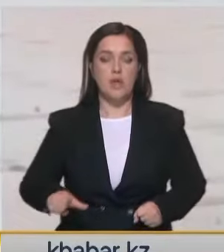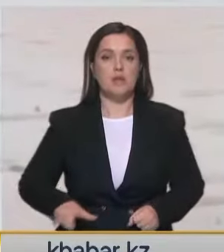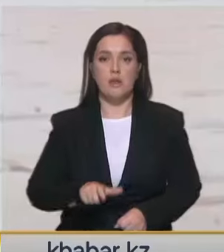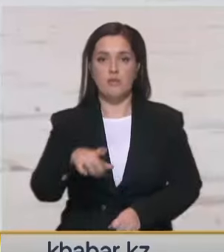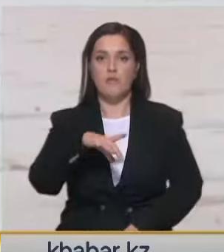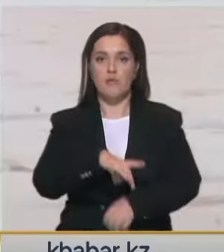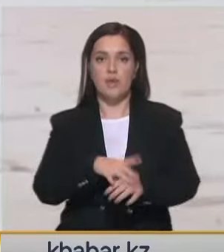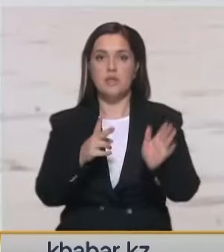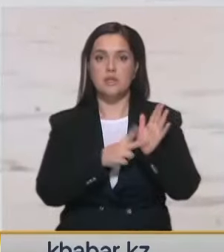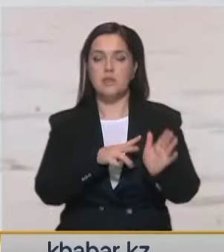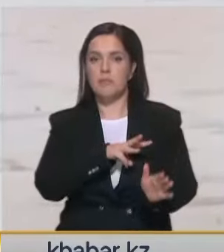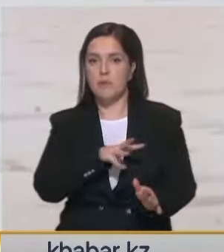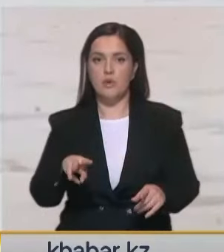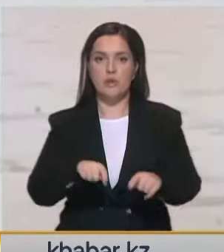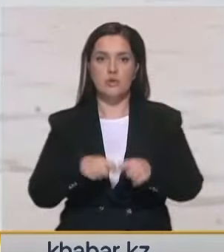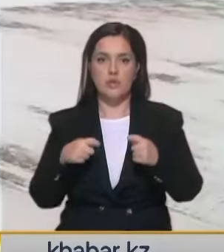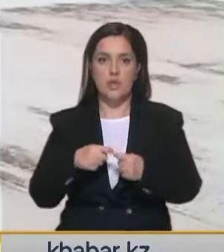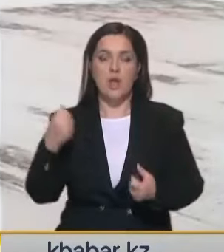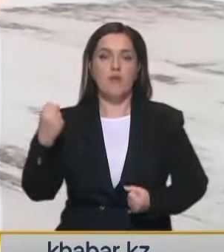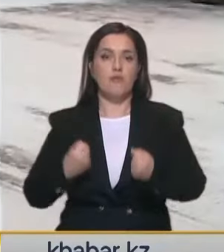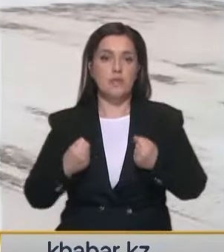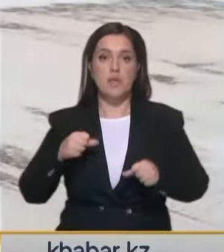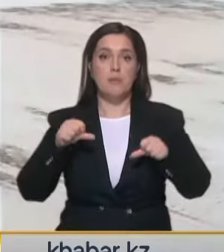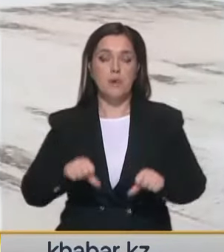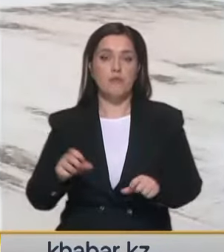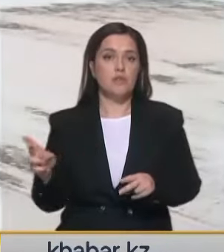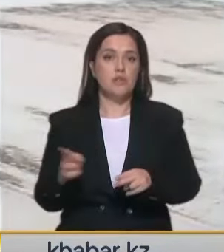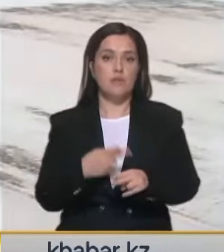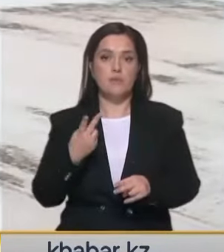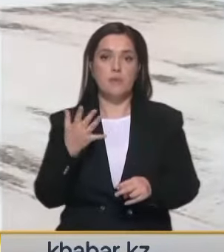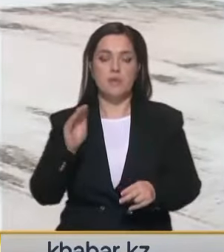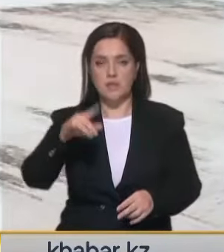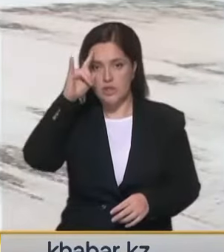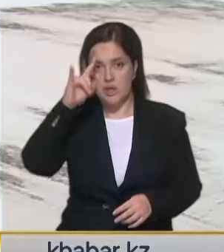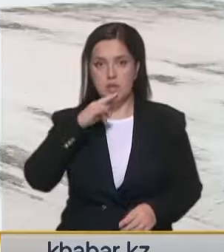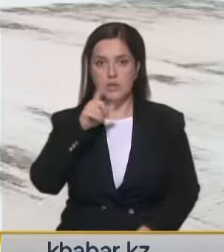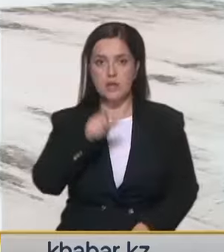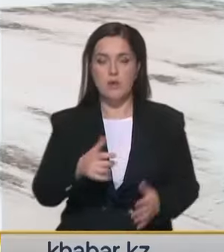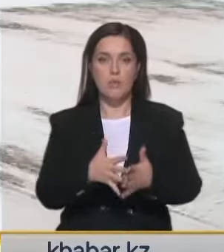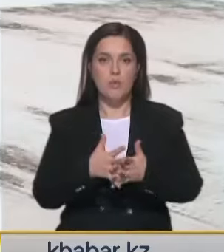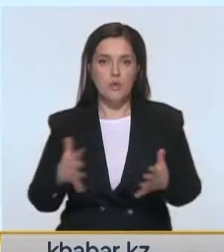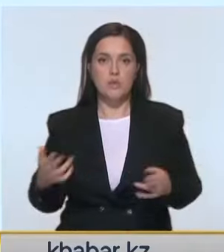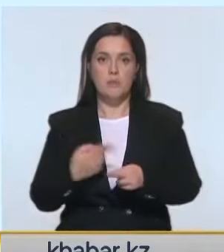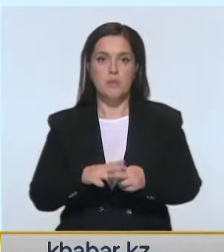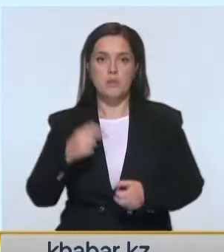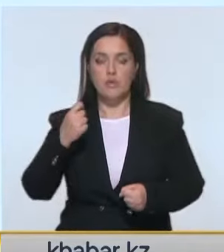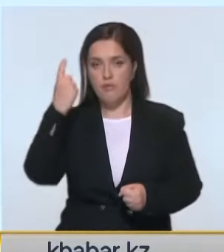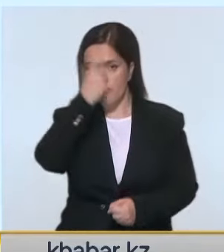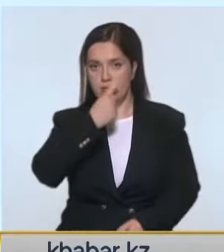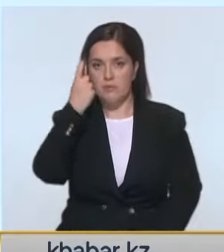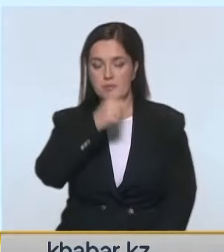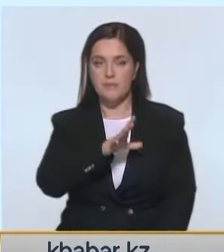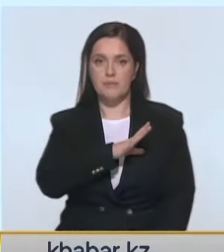на дорогах страны выявили больше 7 миллионов нарушений. Водительских прав лишили 25 тысяч казахстанцев. Большинство из них сели за руль